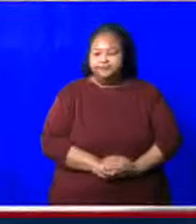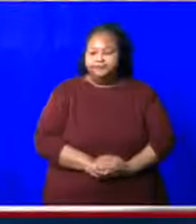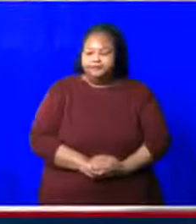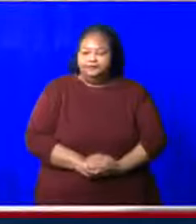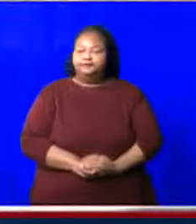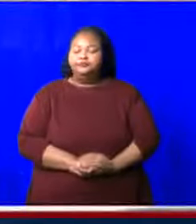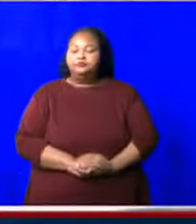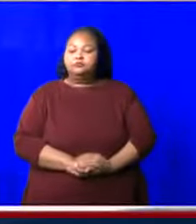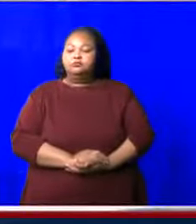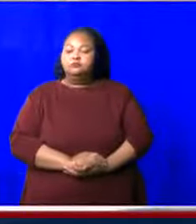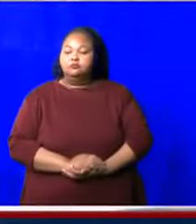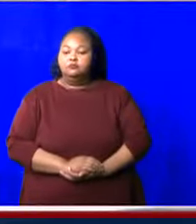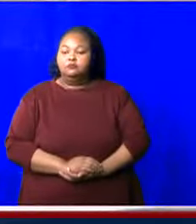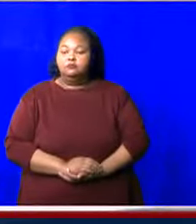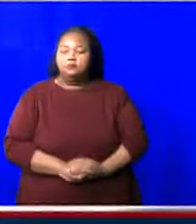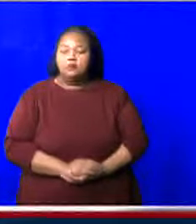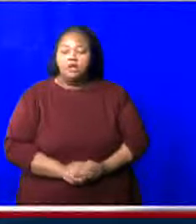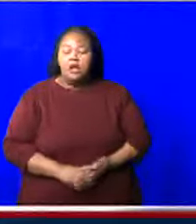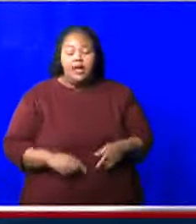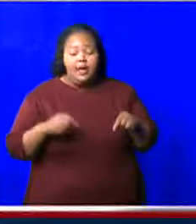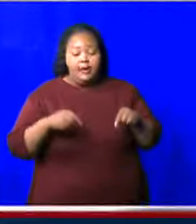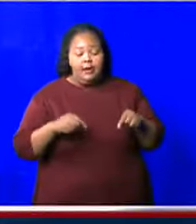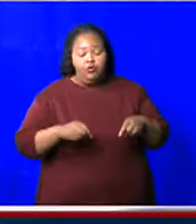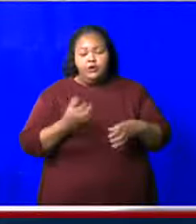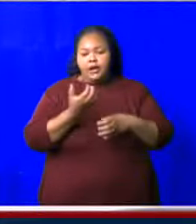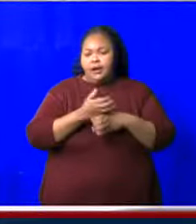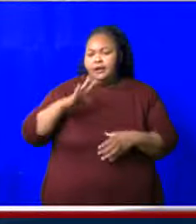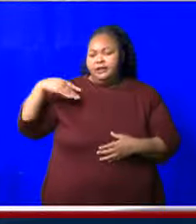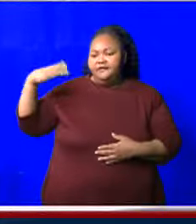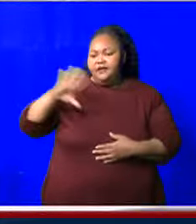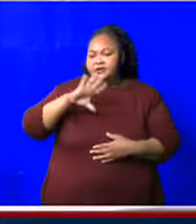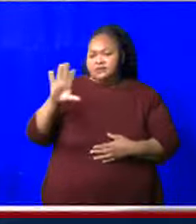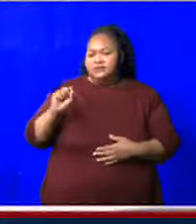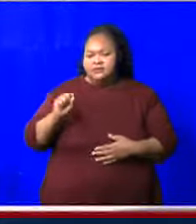Lomuhla iPan African Parliament iqhubekile nem